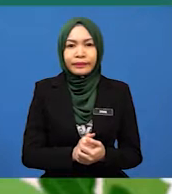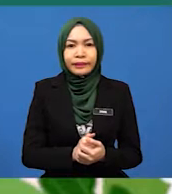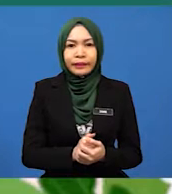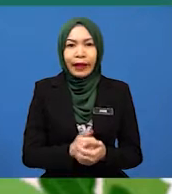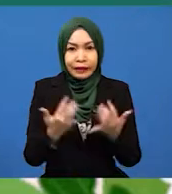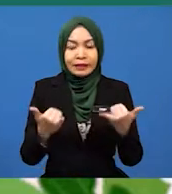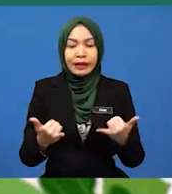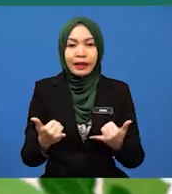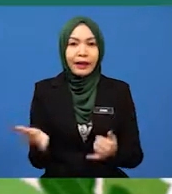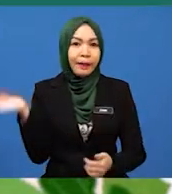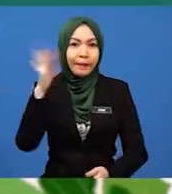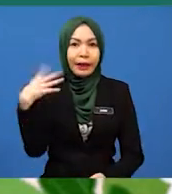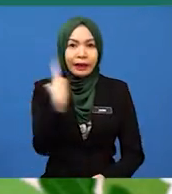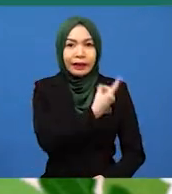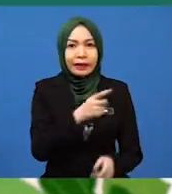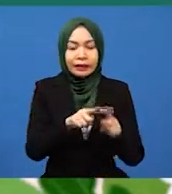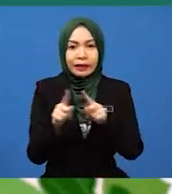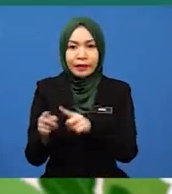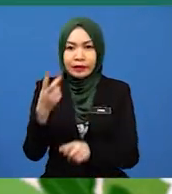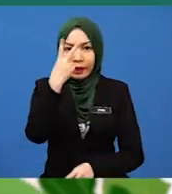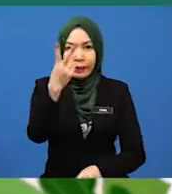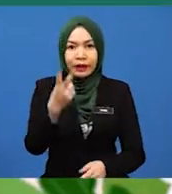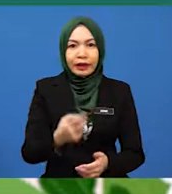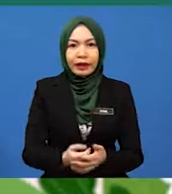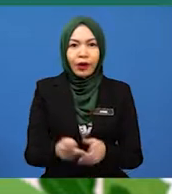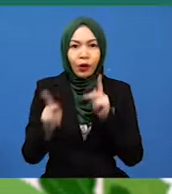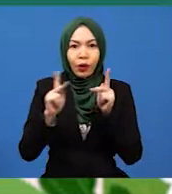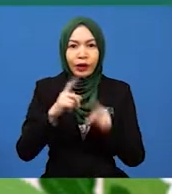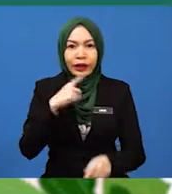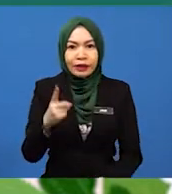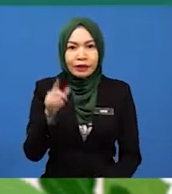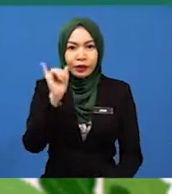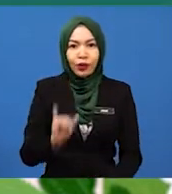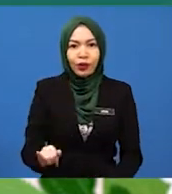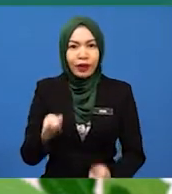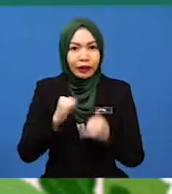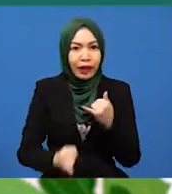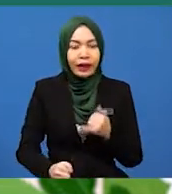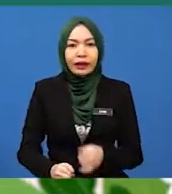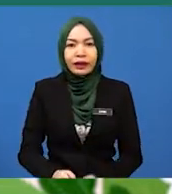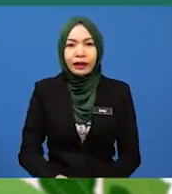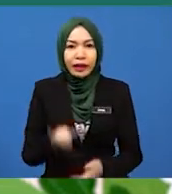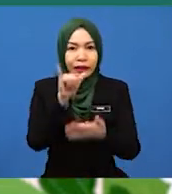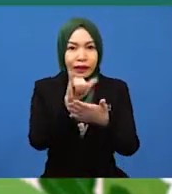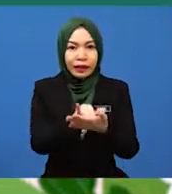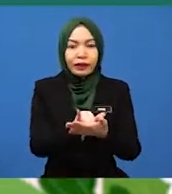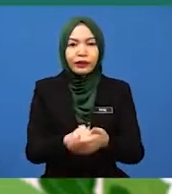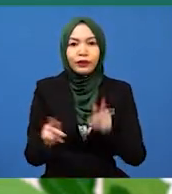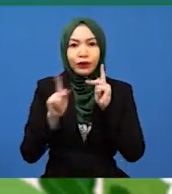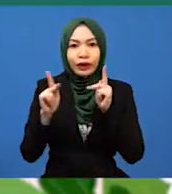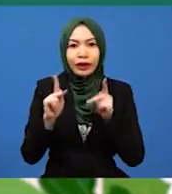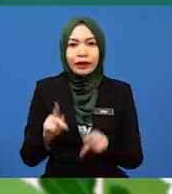Sekarang, marilah sama-sama kita melihat kata seru yang terakhir, iaitu kata